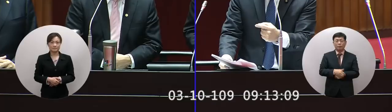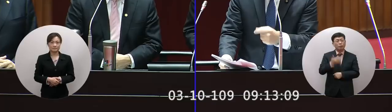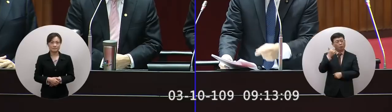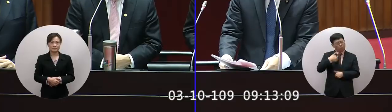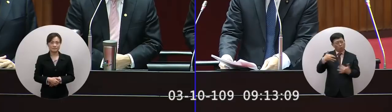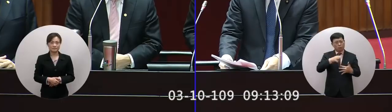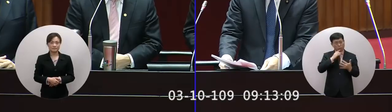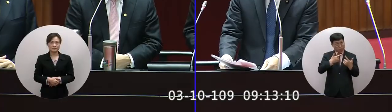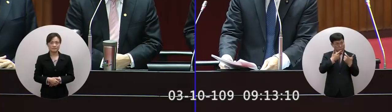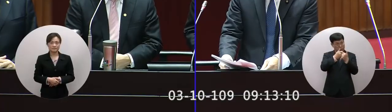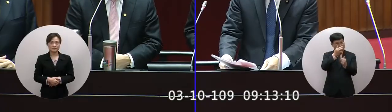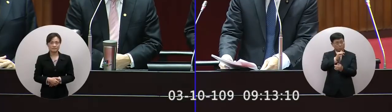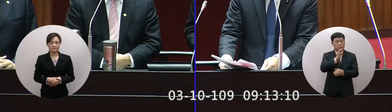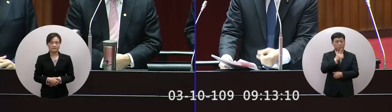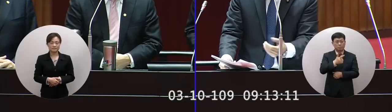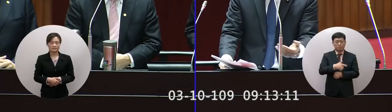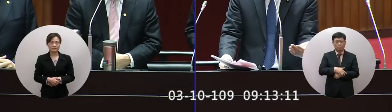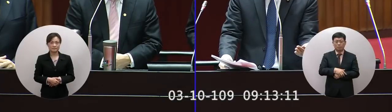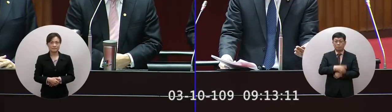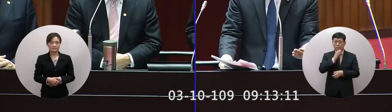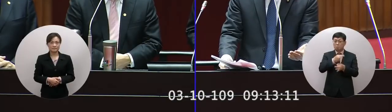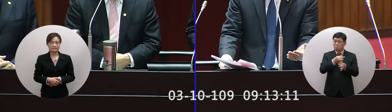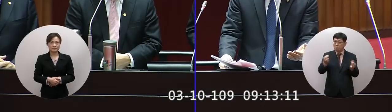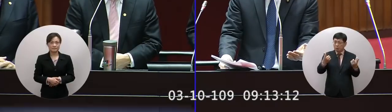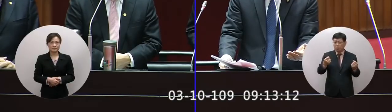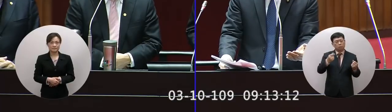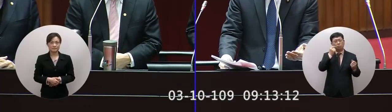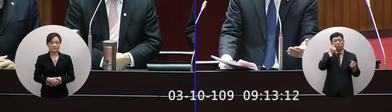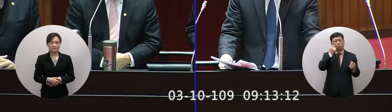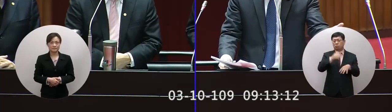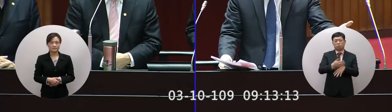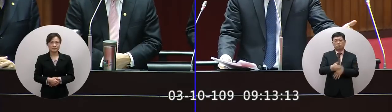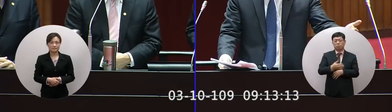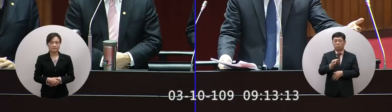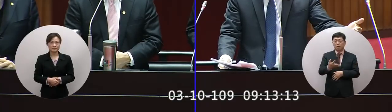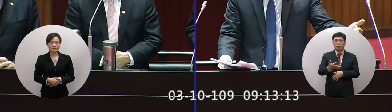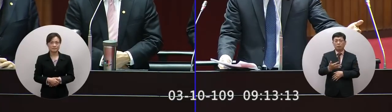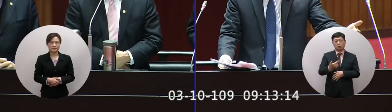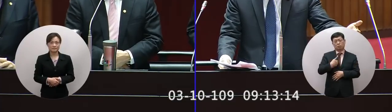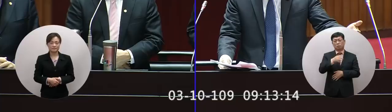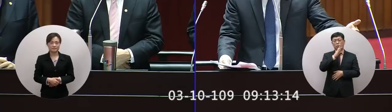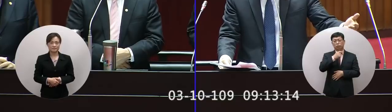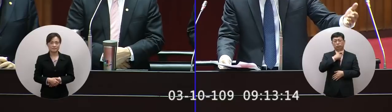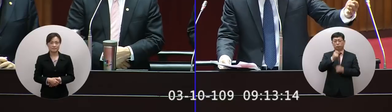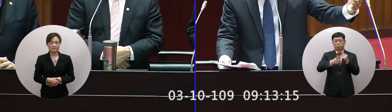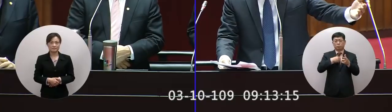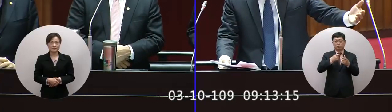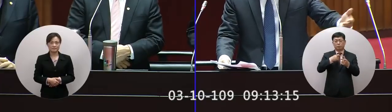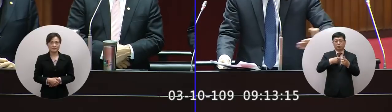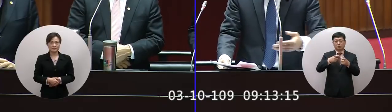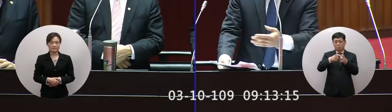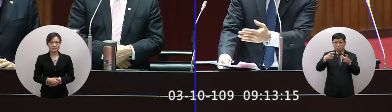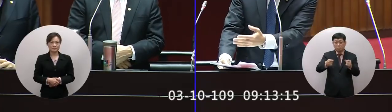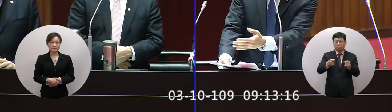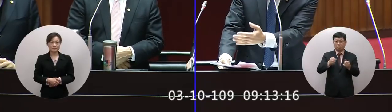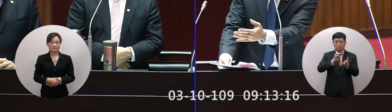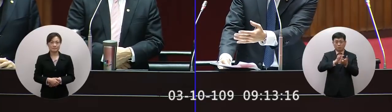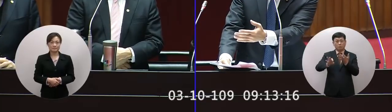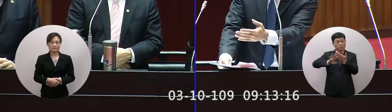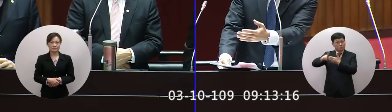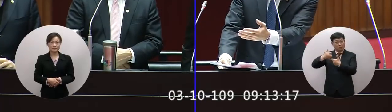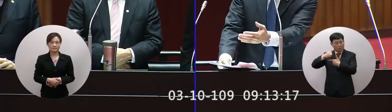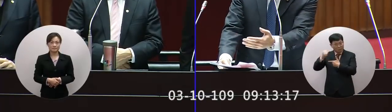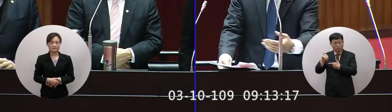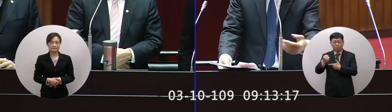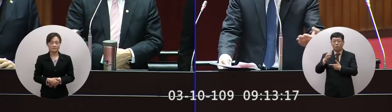我的问题是在对症下药，雨露均沾不难，因为你关一个振兴消费券，他也要用另外一个建